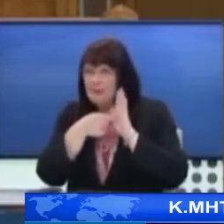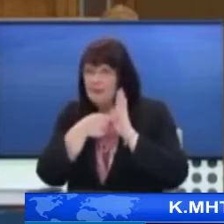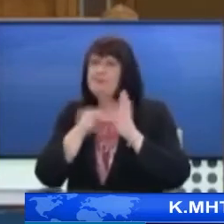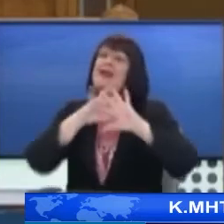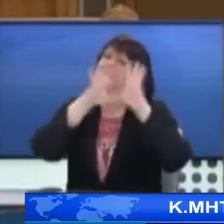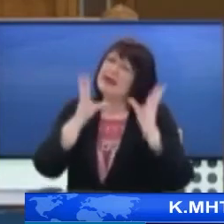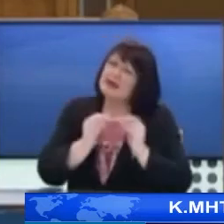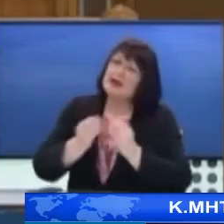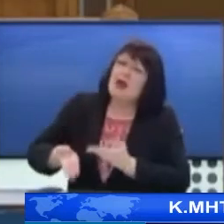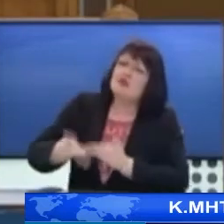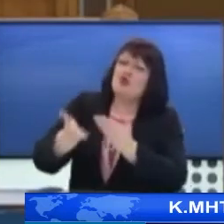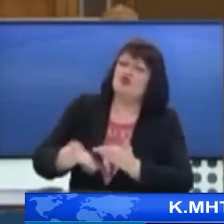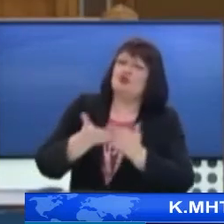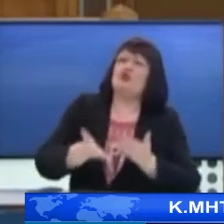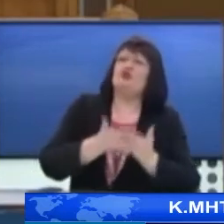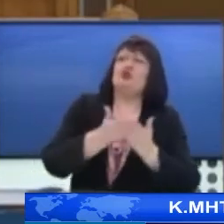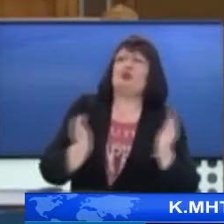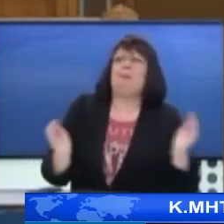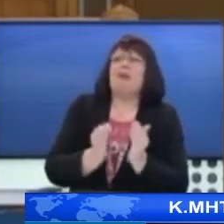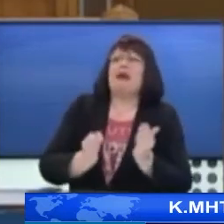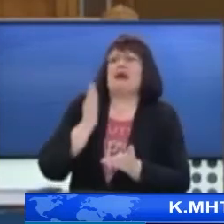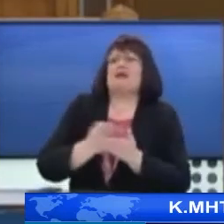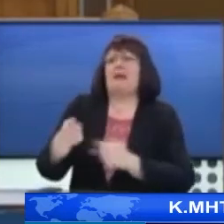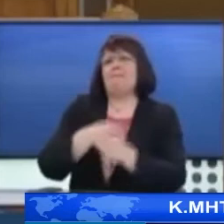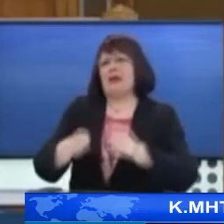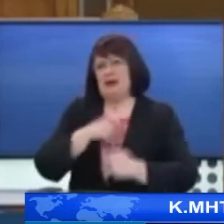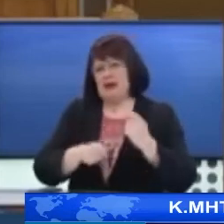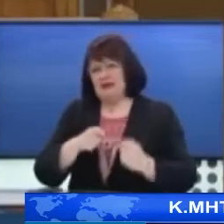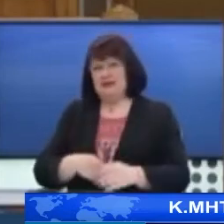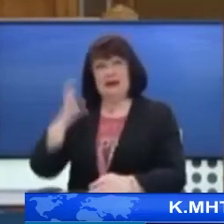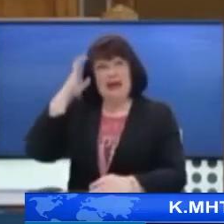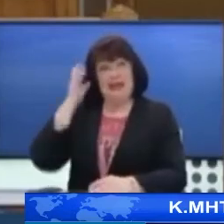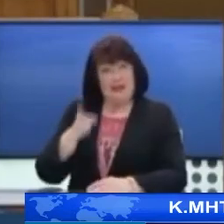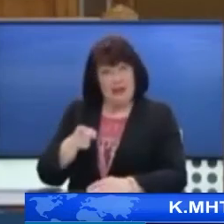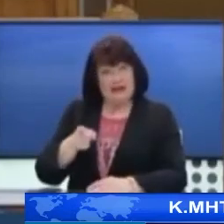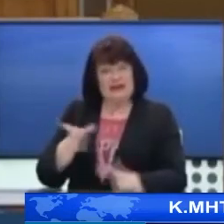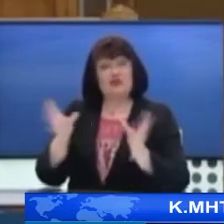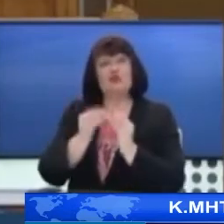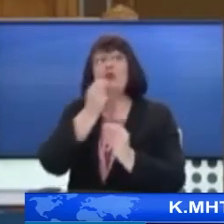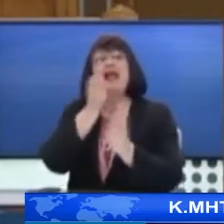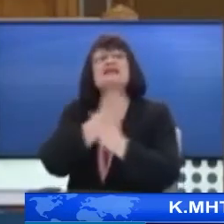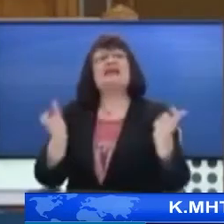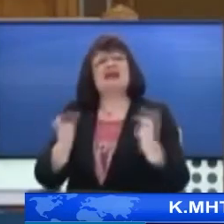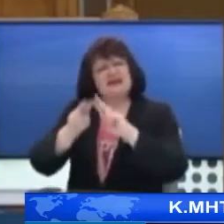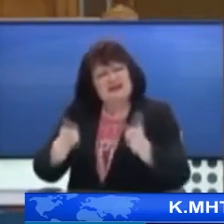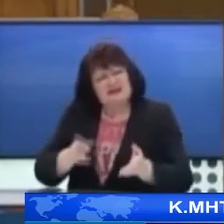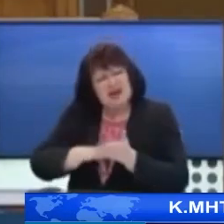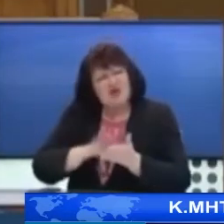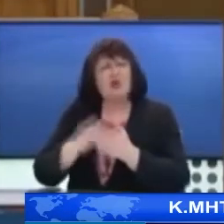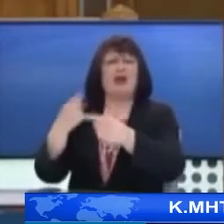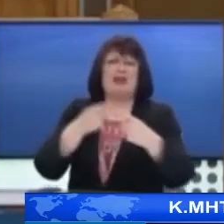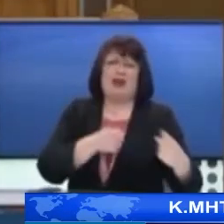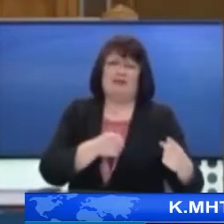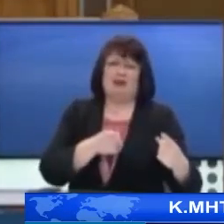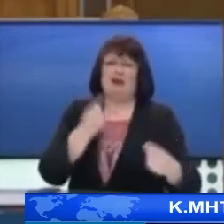και για το συνολικό πλέγμα στήριξης, κυρίως των μικρομεσαίων επιχειρήσεων. Θυμίζω ότι στον κλάδο της εστίασης, για να δώσω μόνο κάποια